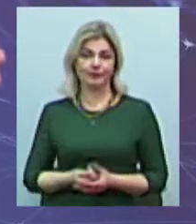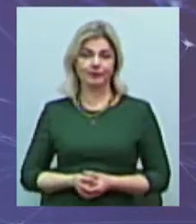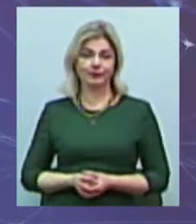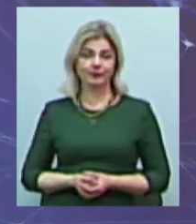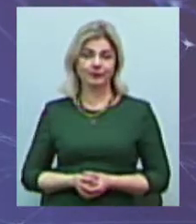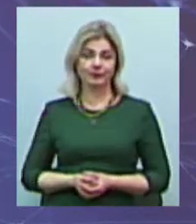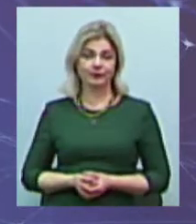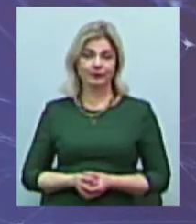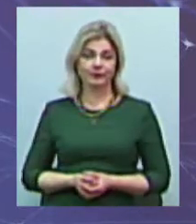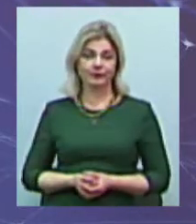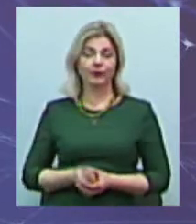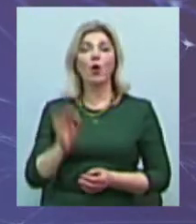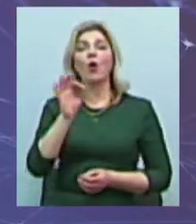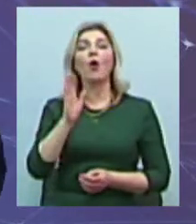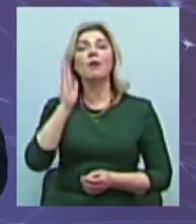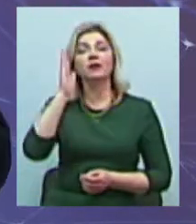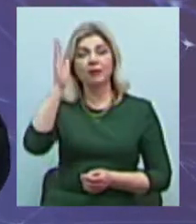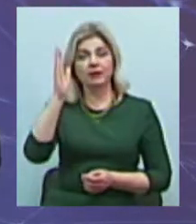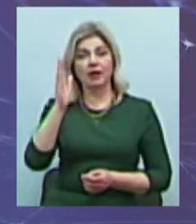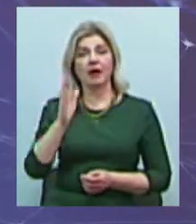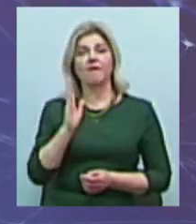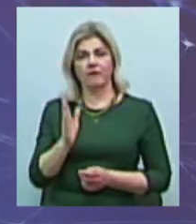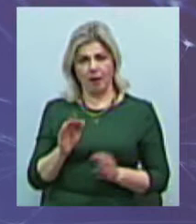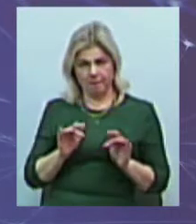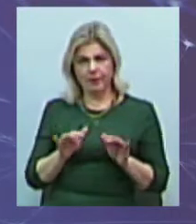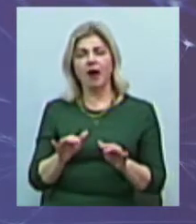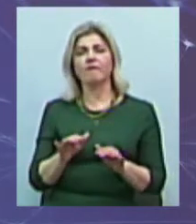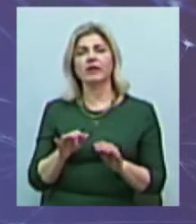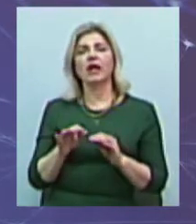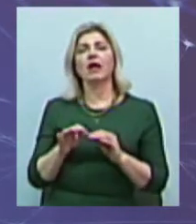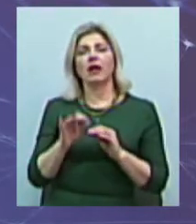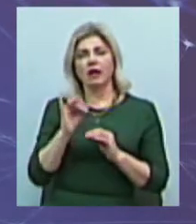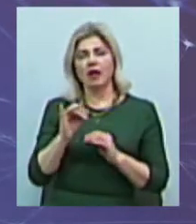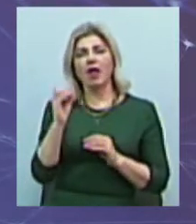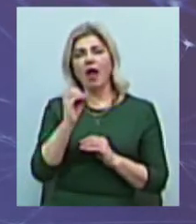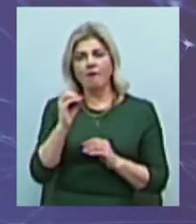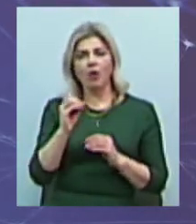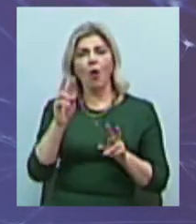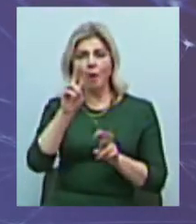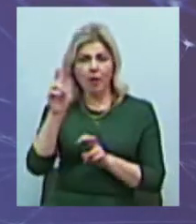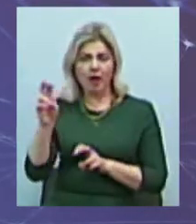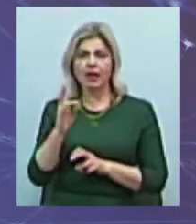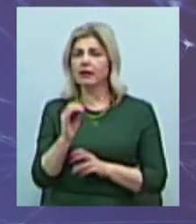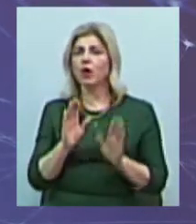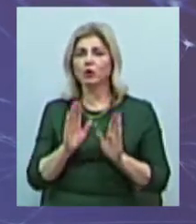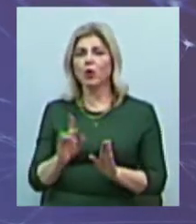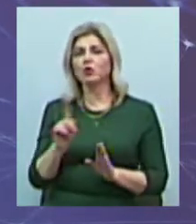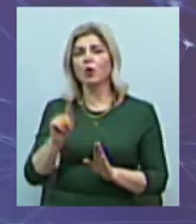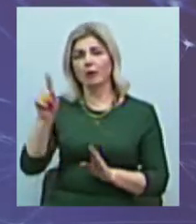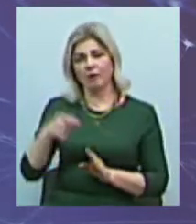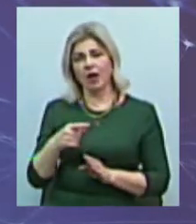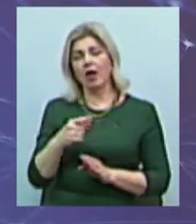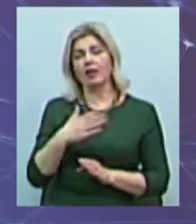Вибачайте, я перебив. Да. Щодо перспектив приходу справді західних компаній, європейських, не лише для того, щоб наняти когось із наших,